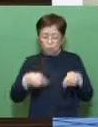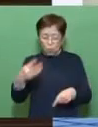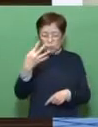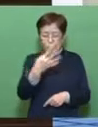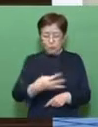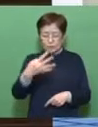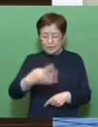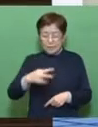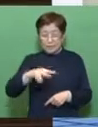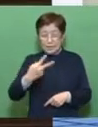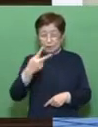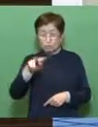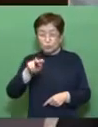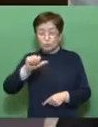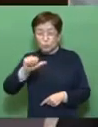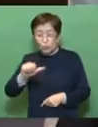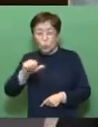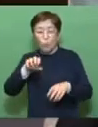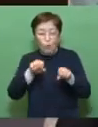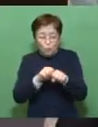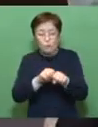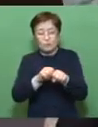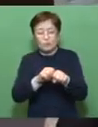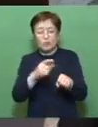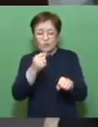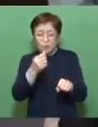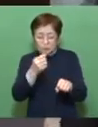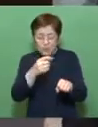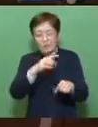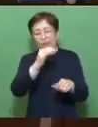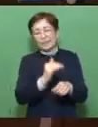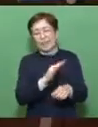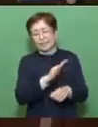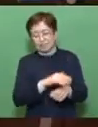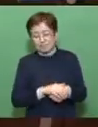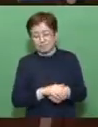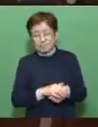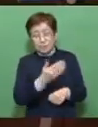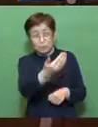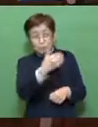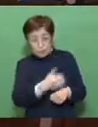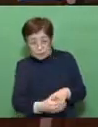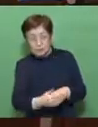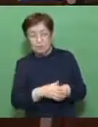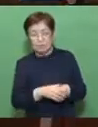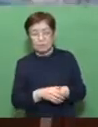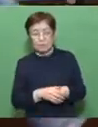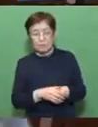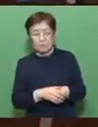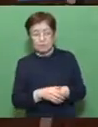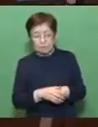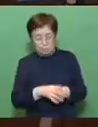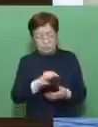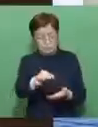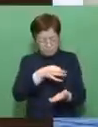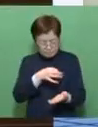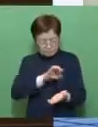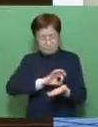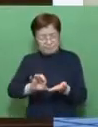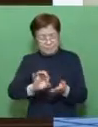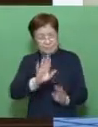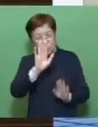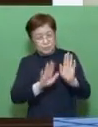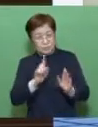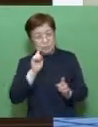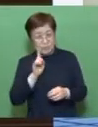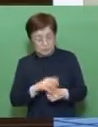いう予算になっていますはいでは続いてこの一般会計の中の歳入と歳出をちょっと見てみたいと思いますはい歳入は